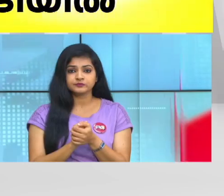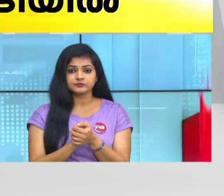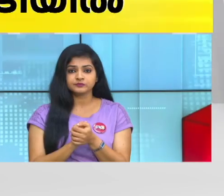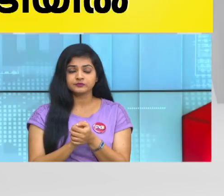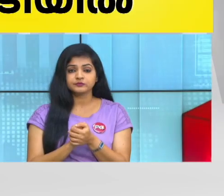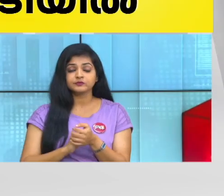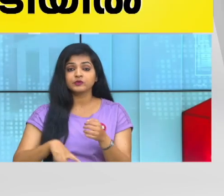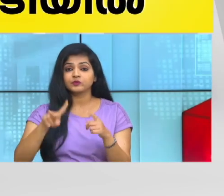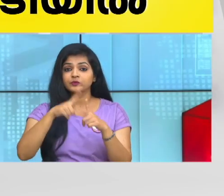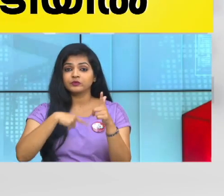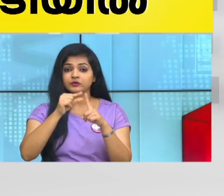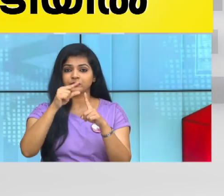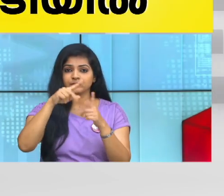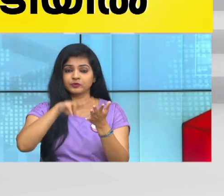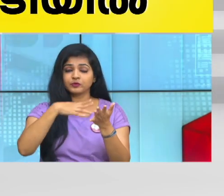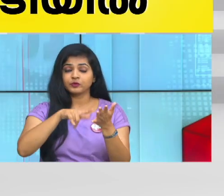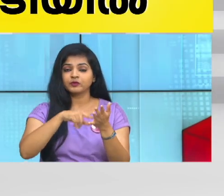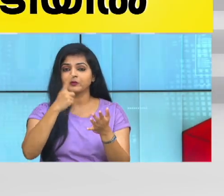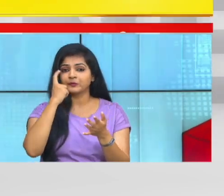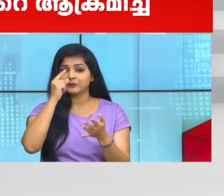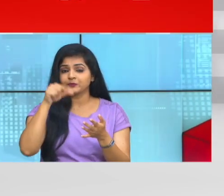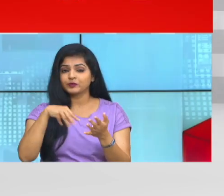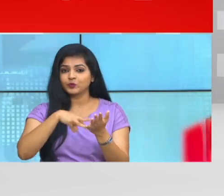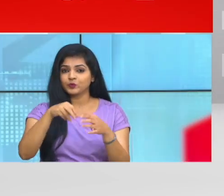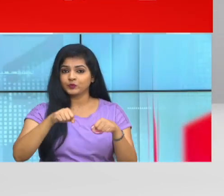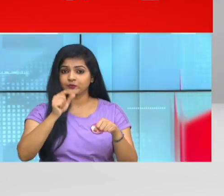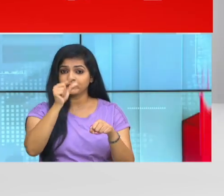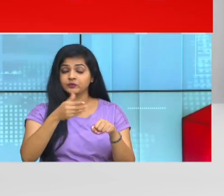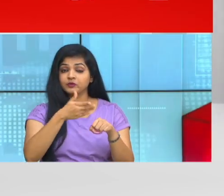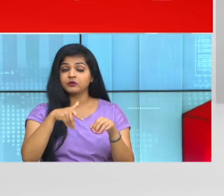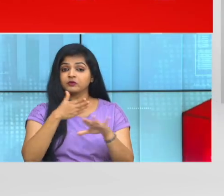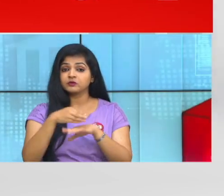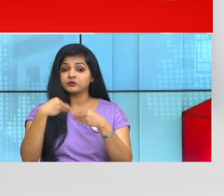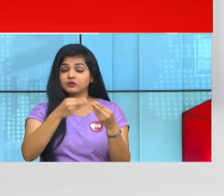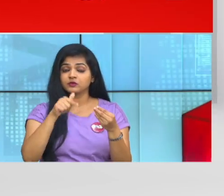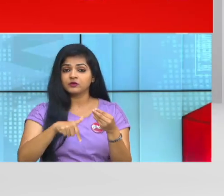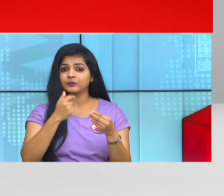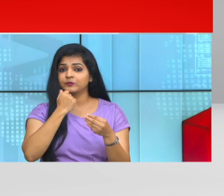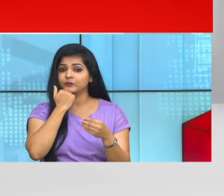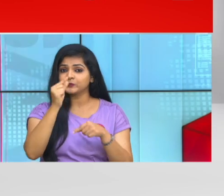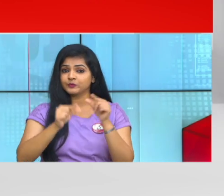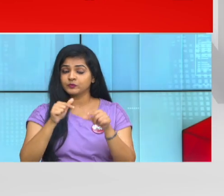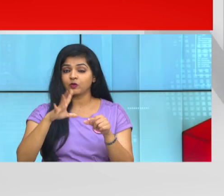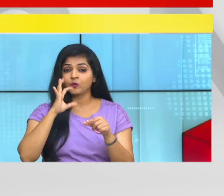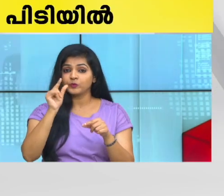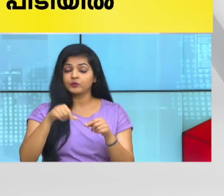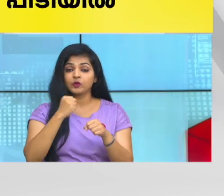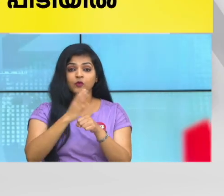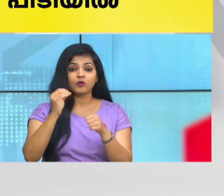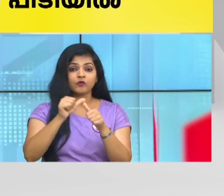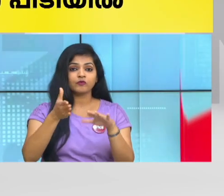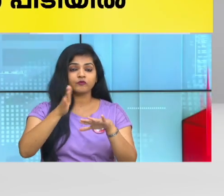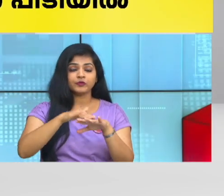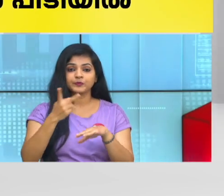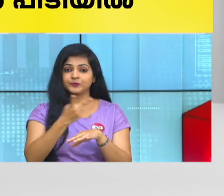വൈപ്പിനിലെ വനിതാ ഓട്ടോ ഡ്രൈവറെ ആക്രമിച്ച കേസിലെ പ്രതികളാണ് ഇപ്പോൾ പിടിയിലായിരിക്കുന്നത്. മുഖ്യപ്രതി അടക്കമാണ് ഇപ്പോൾ പിടിയിലായിരിക്കുന്നത്. ഗോവയിൽ നിന്നാണ് ഈ